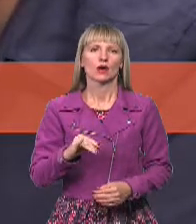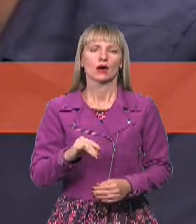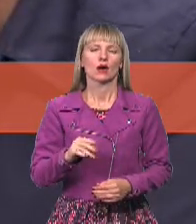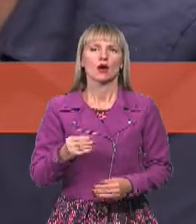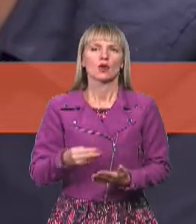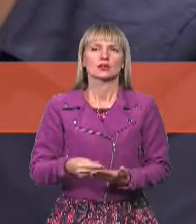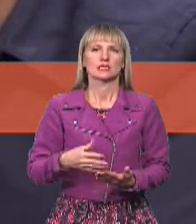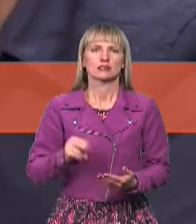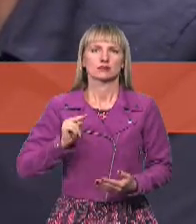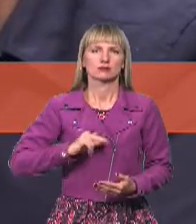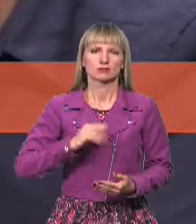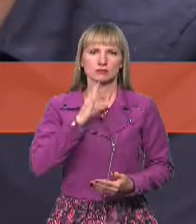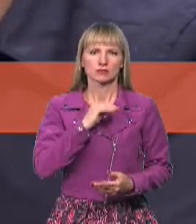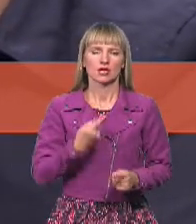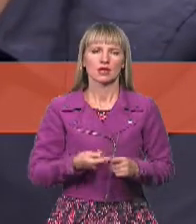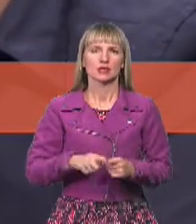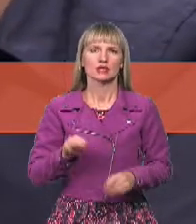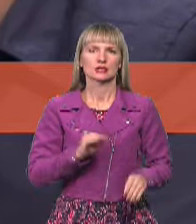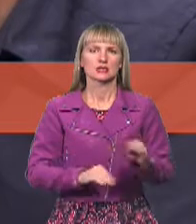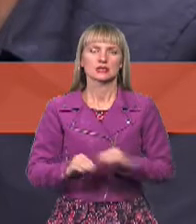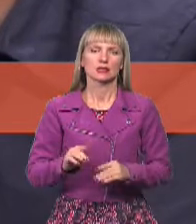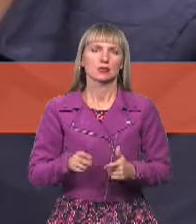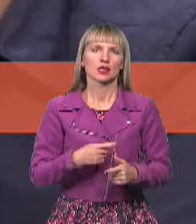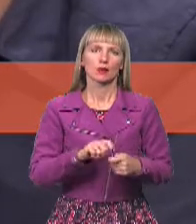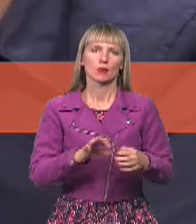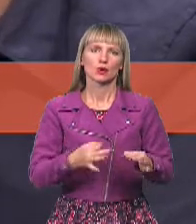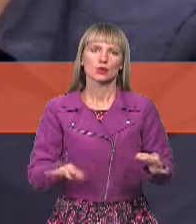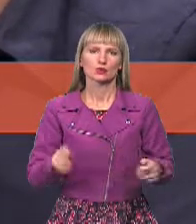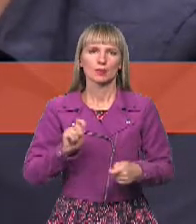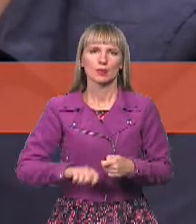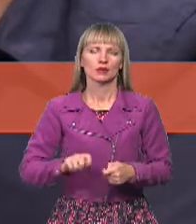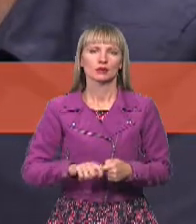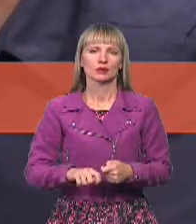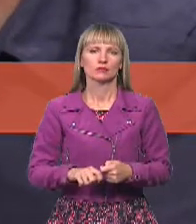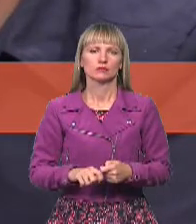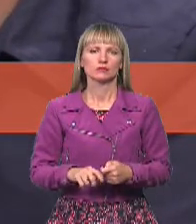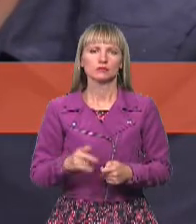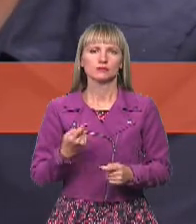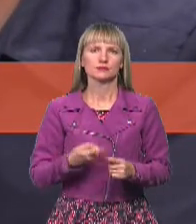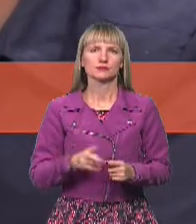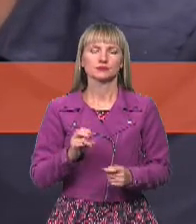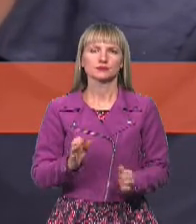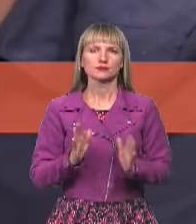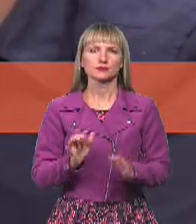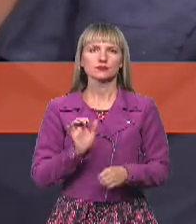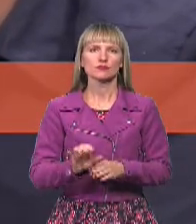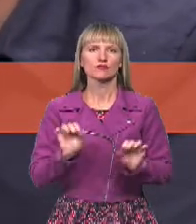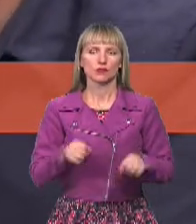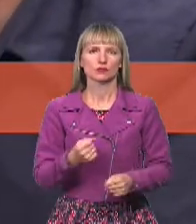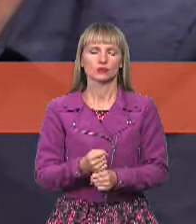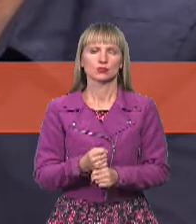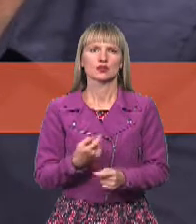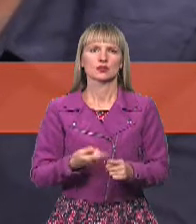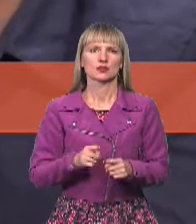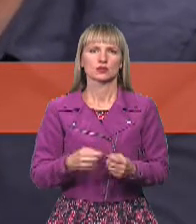працездатність системи або там, процедури перевірки, це не тільки виробник може робити, це ще